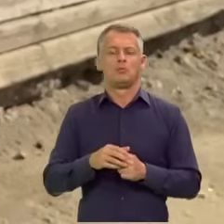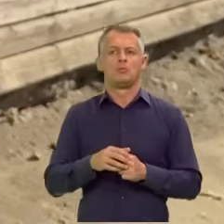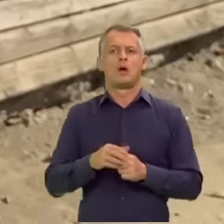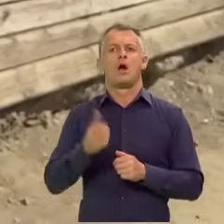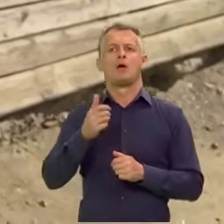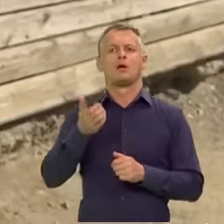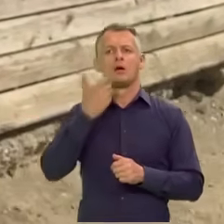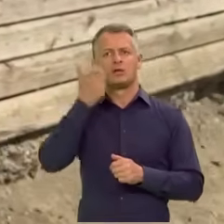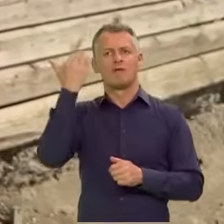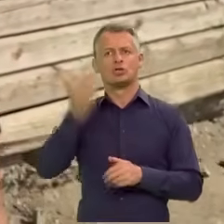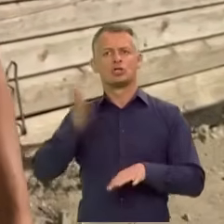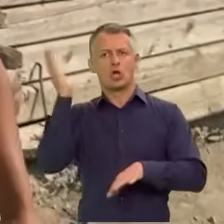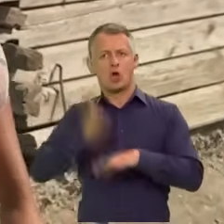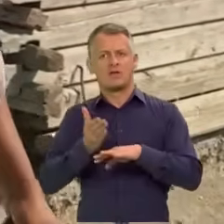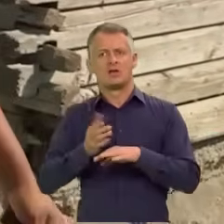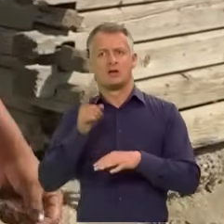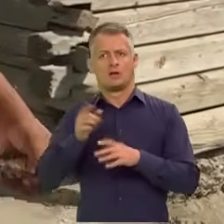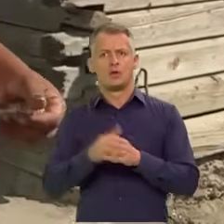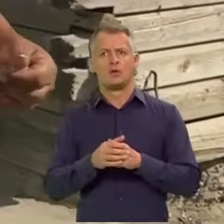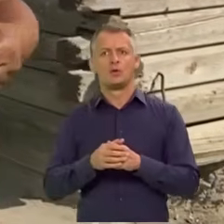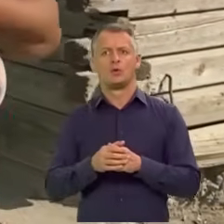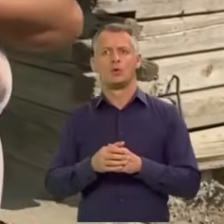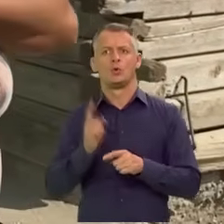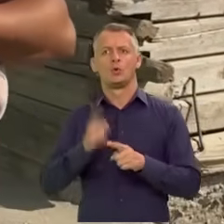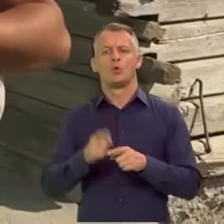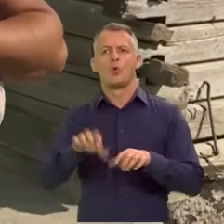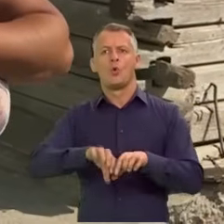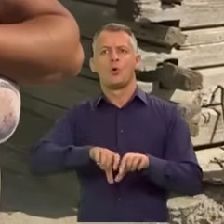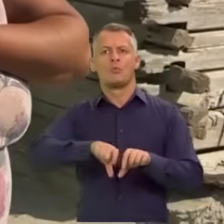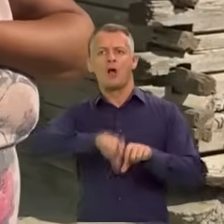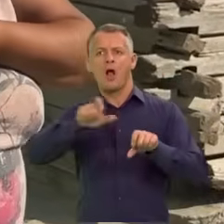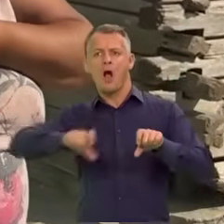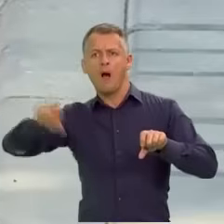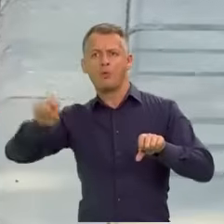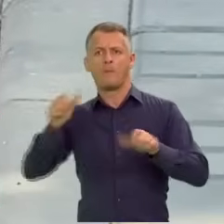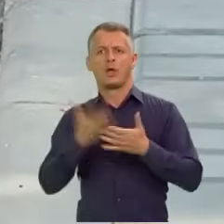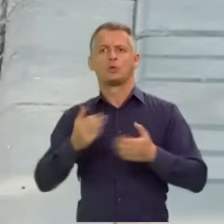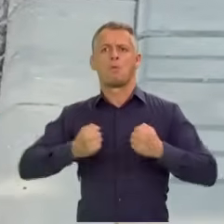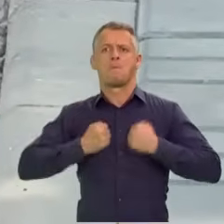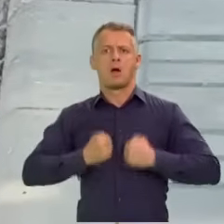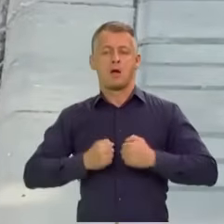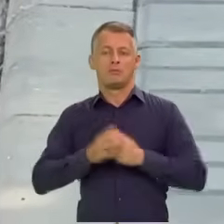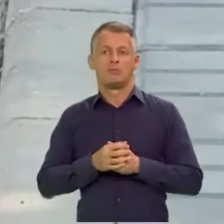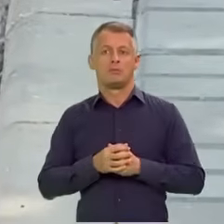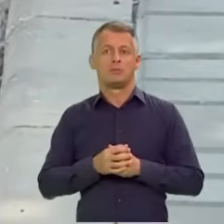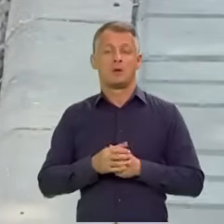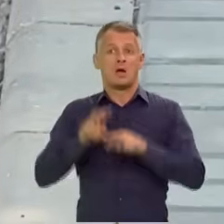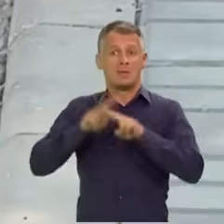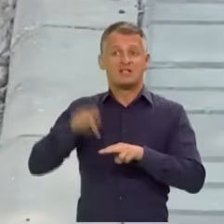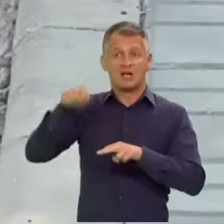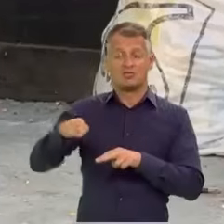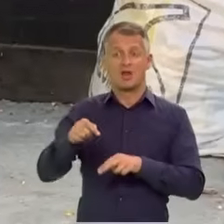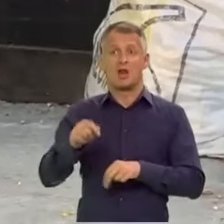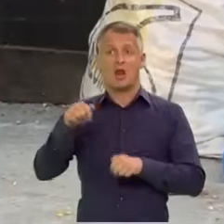cu ăla de baie, capul ăla. Asta eu nu știu. A stat aici la mine, vă